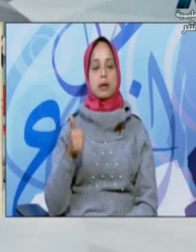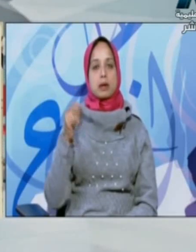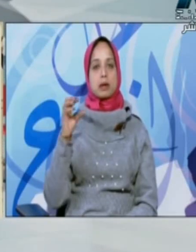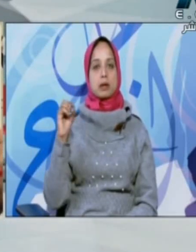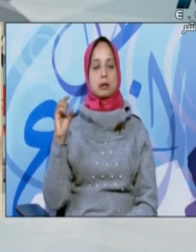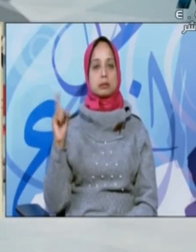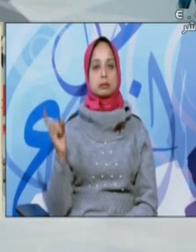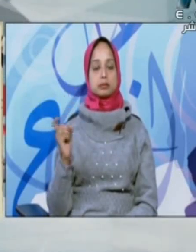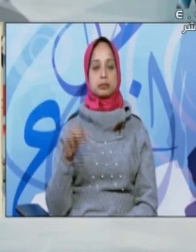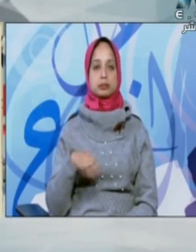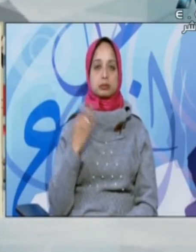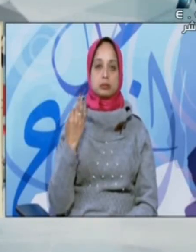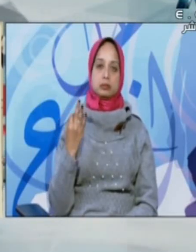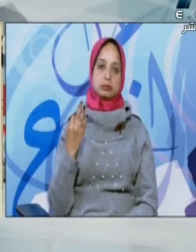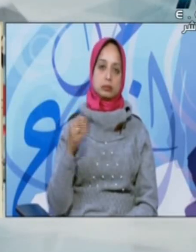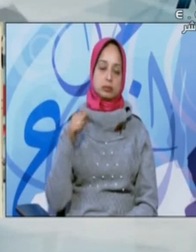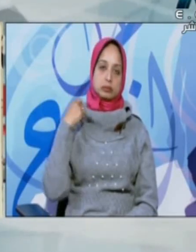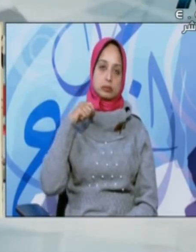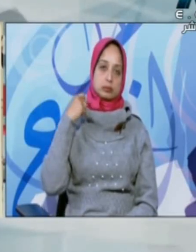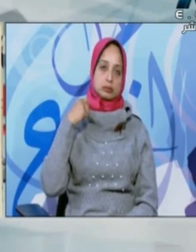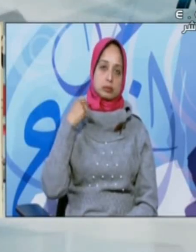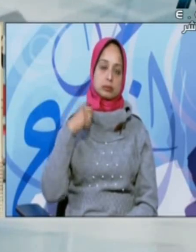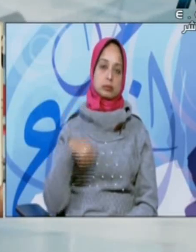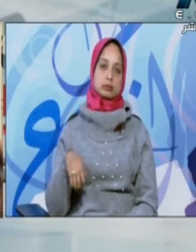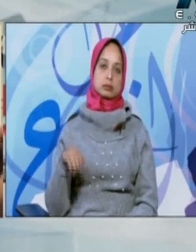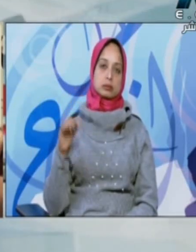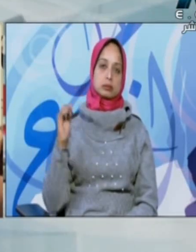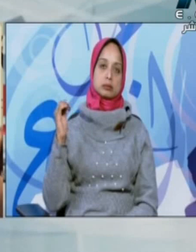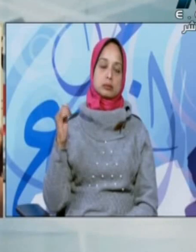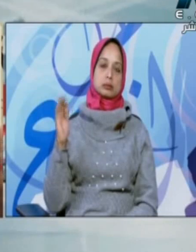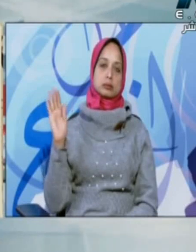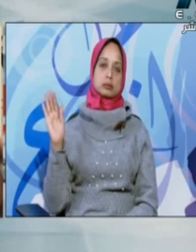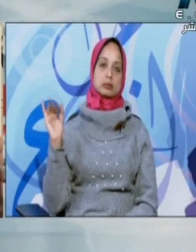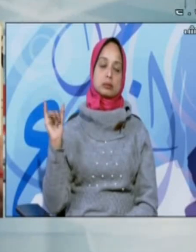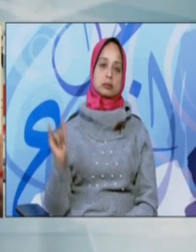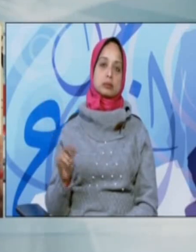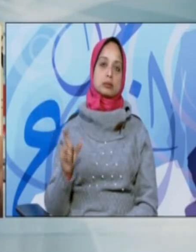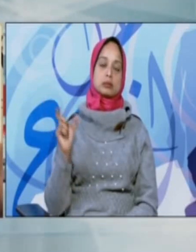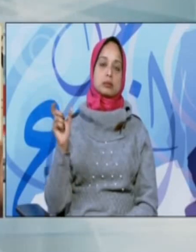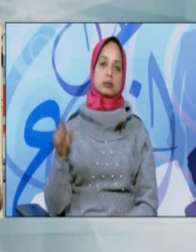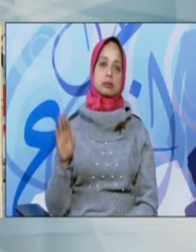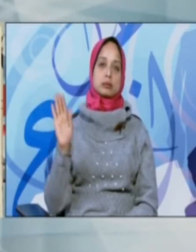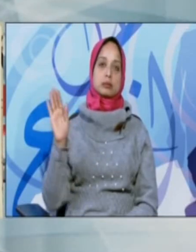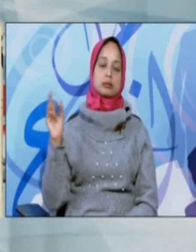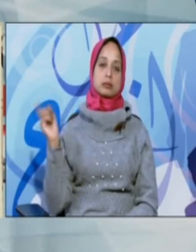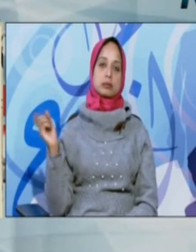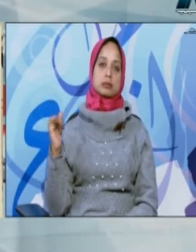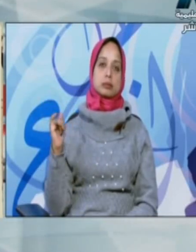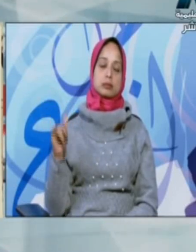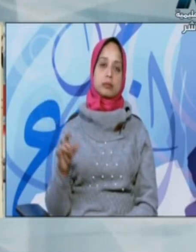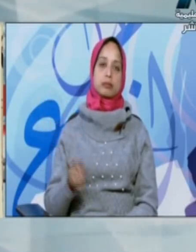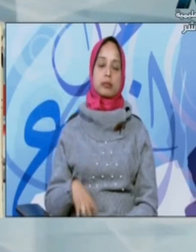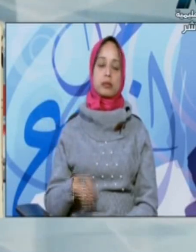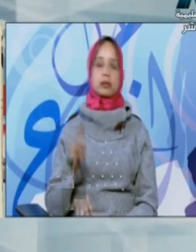تلاتة وزارة حسين سري. أربعة